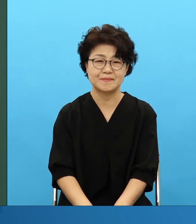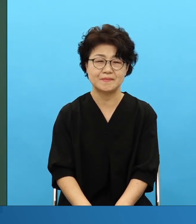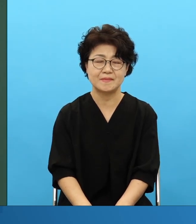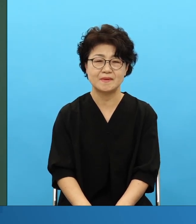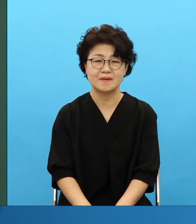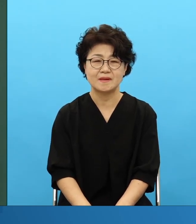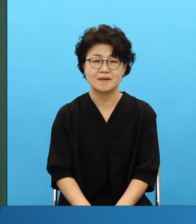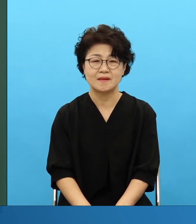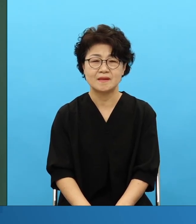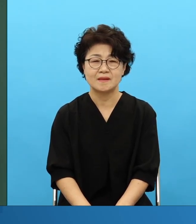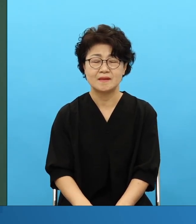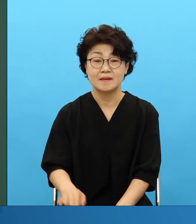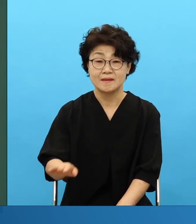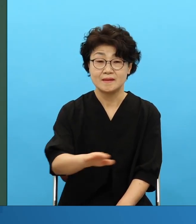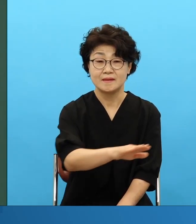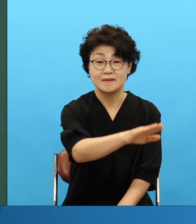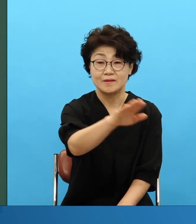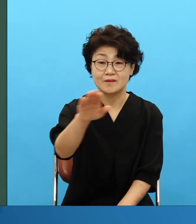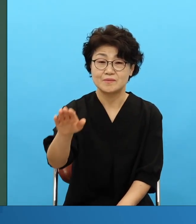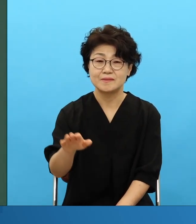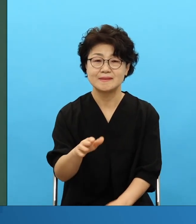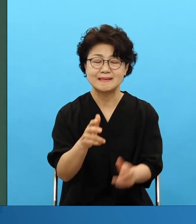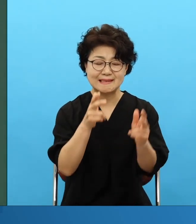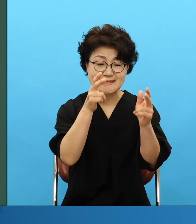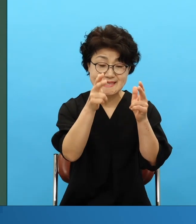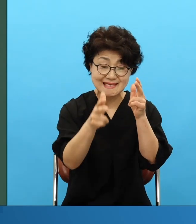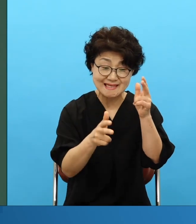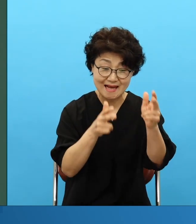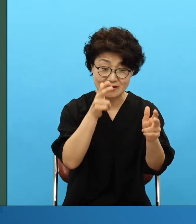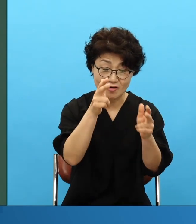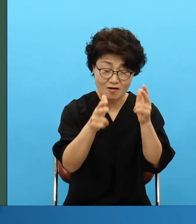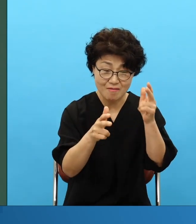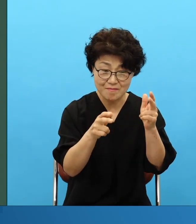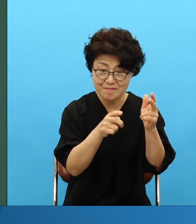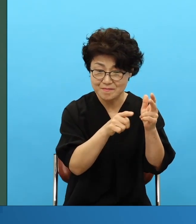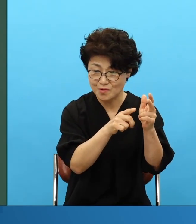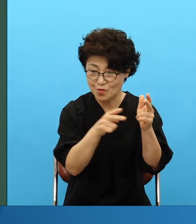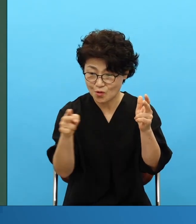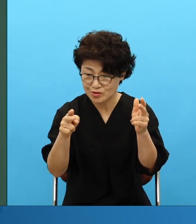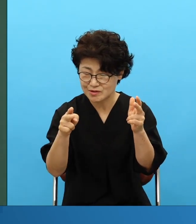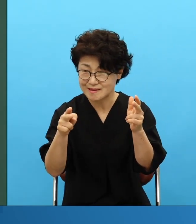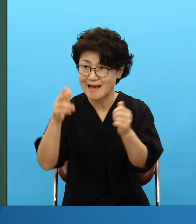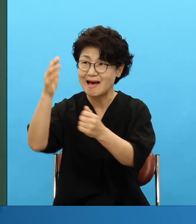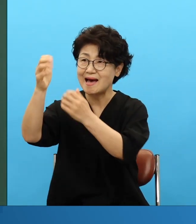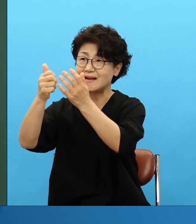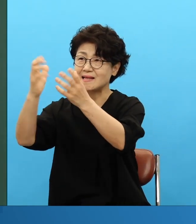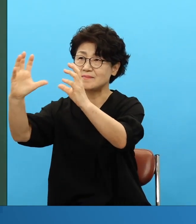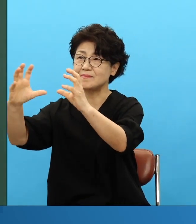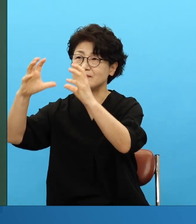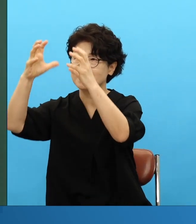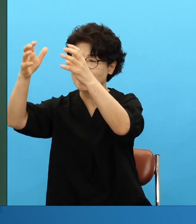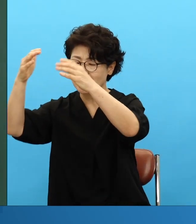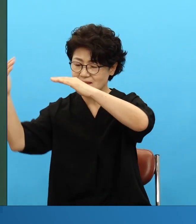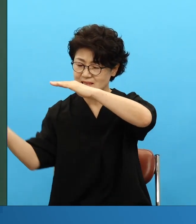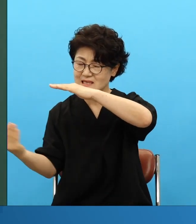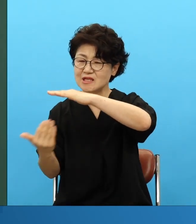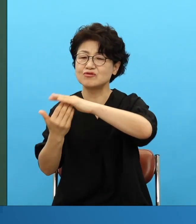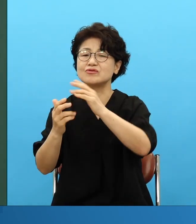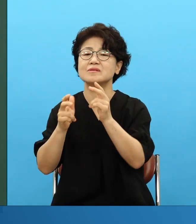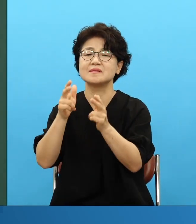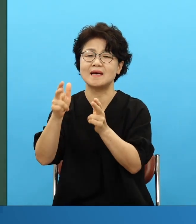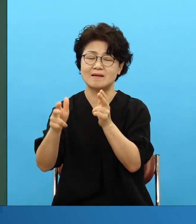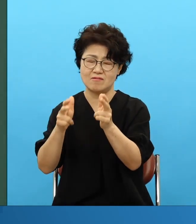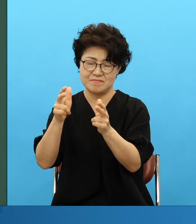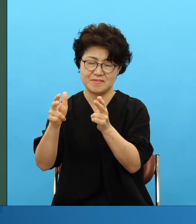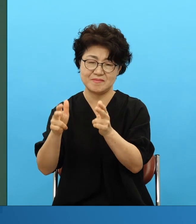산업이 아니고 하나님의 나라를 이루는 하나님 나라의 산업이라 했죠. And so your business is not some other business, but it